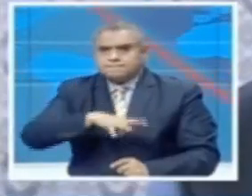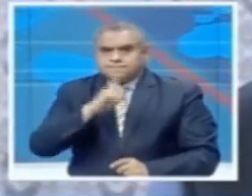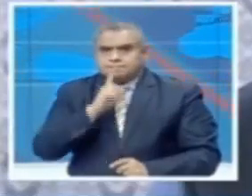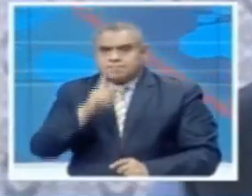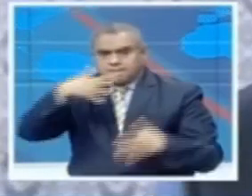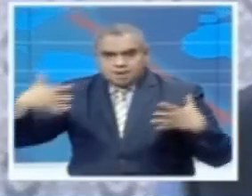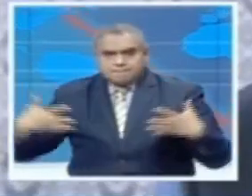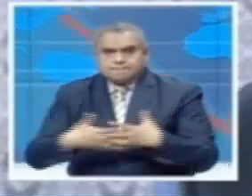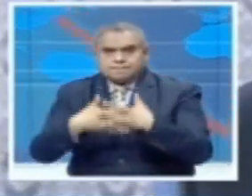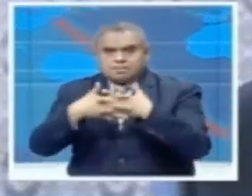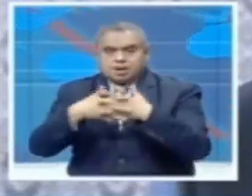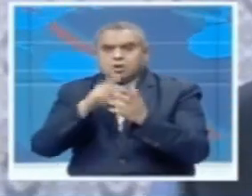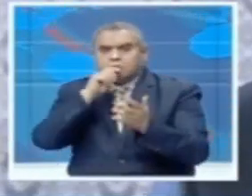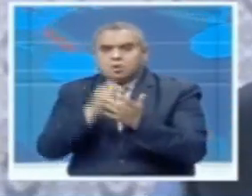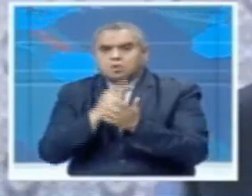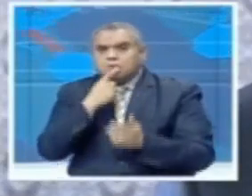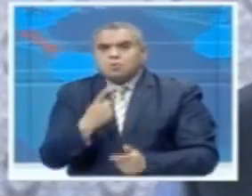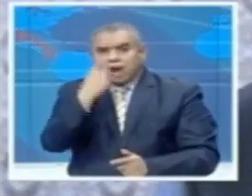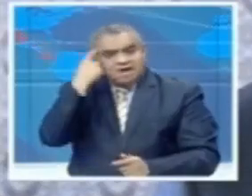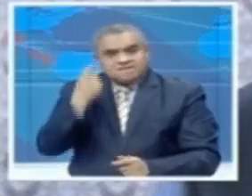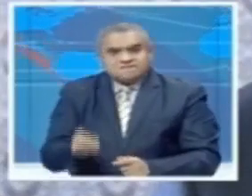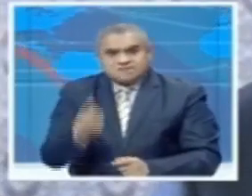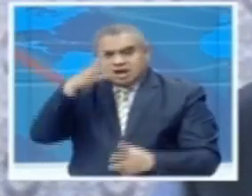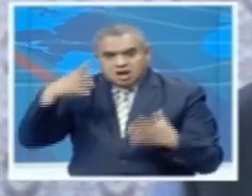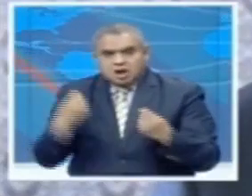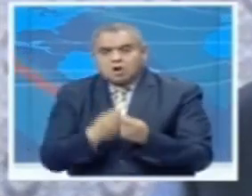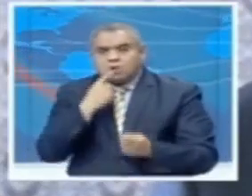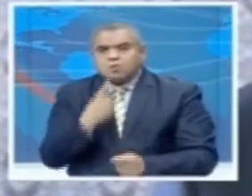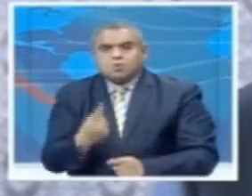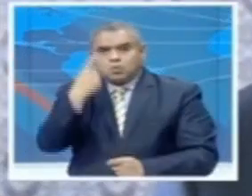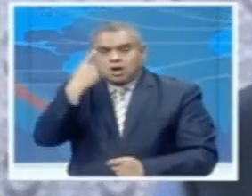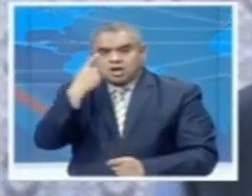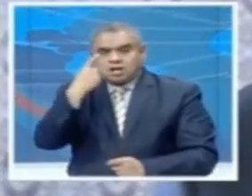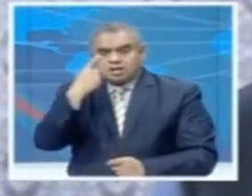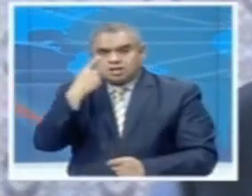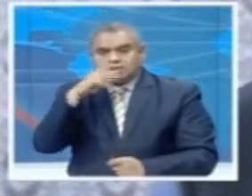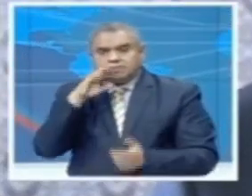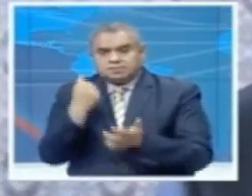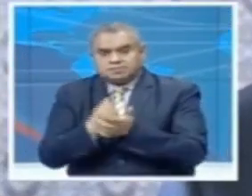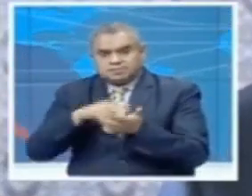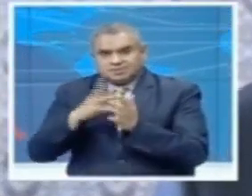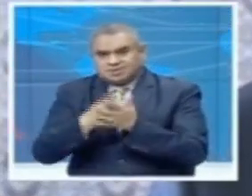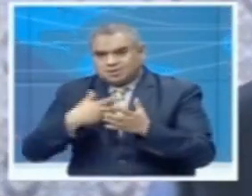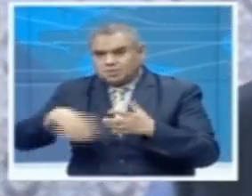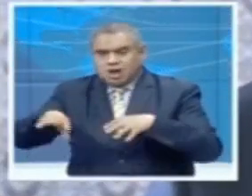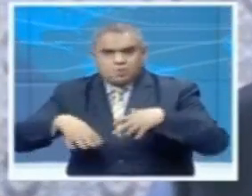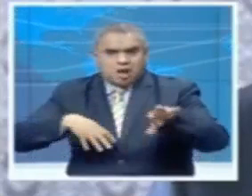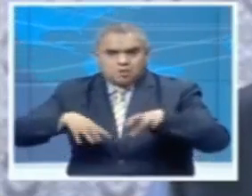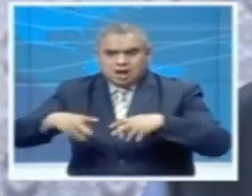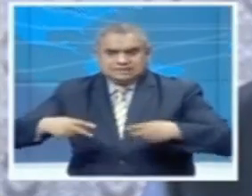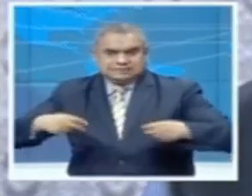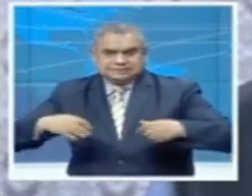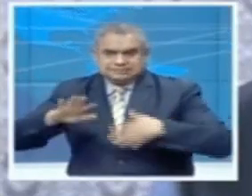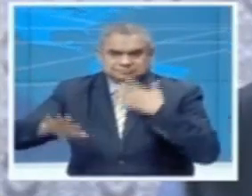تكاتف ورأي موحد جميعا، وما يكونش فيه فرقة حتى لو في خلافات في الرأي في بعض